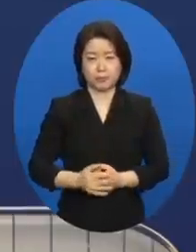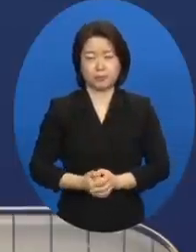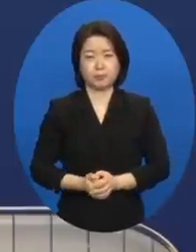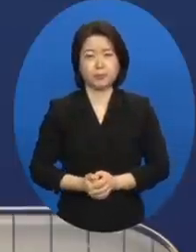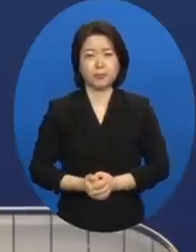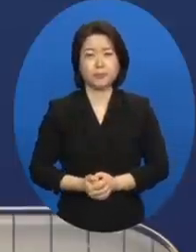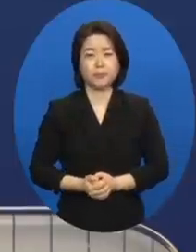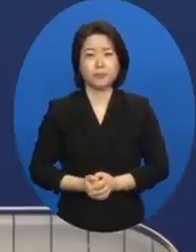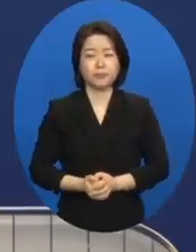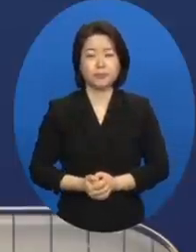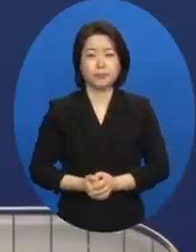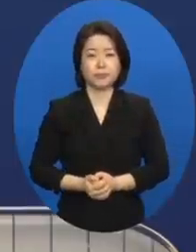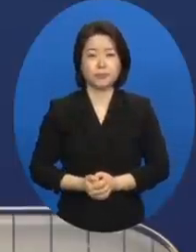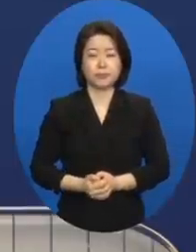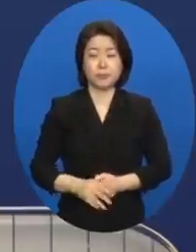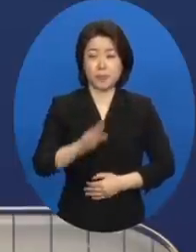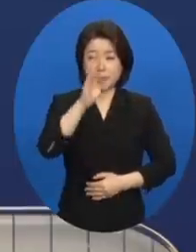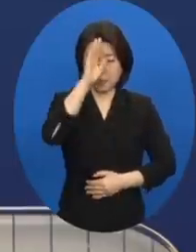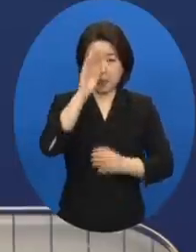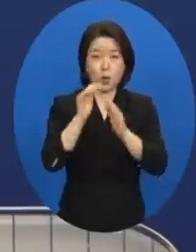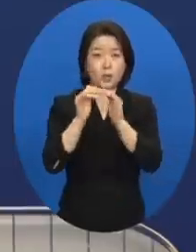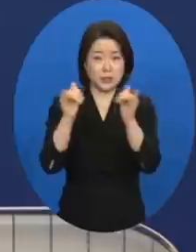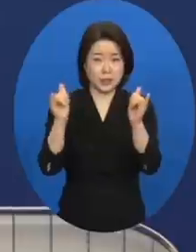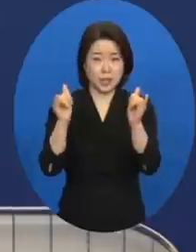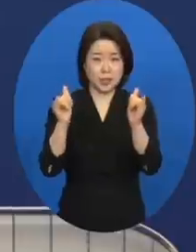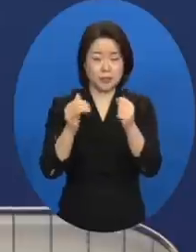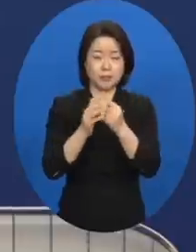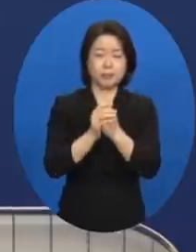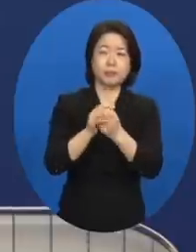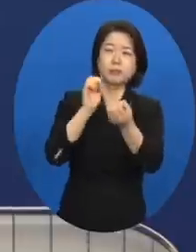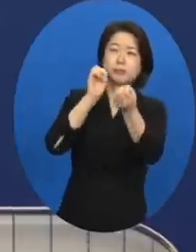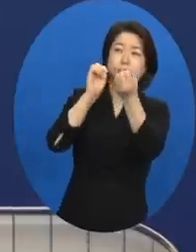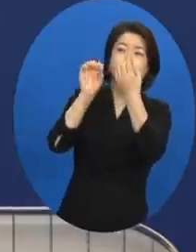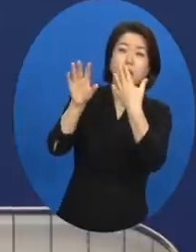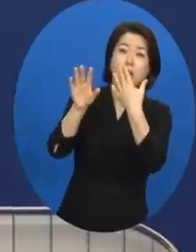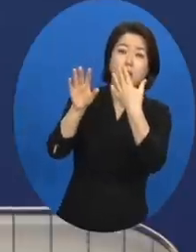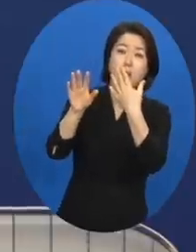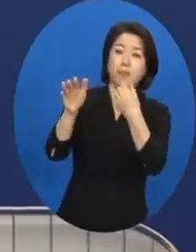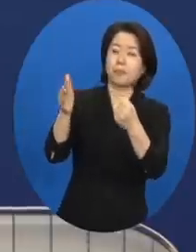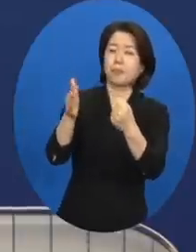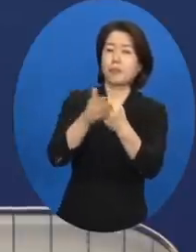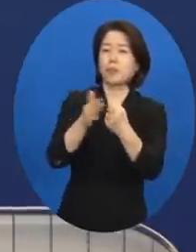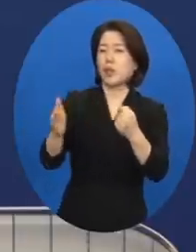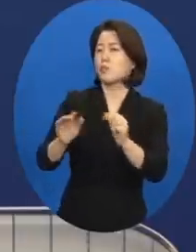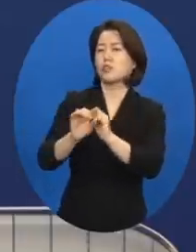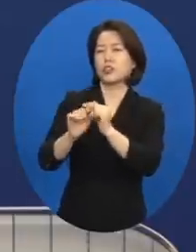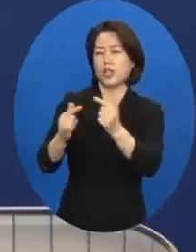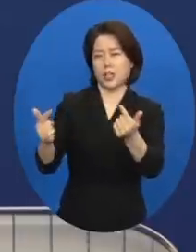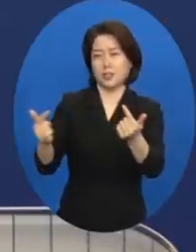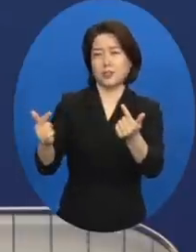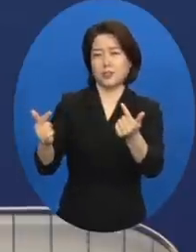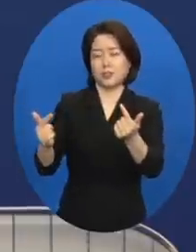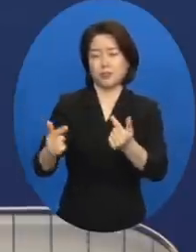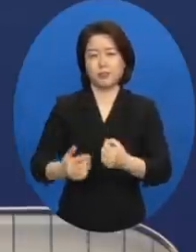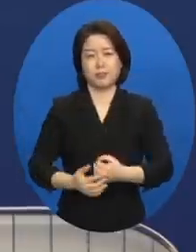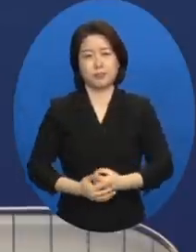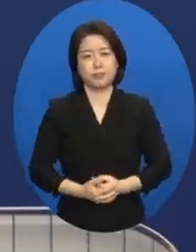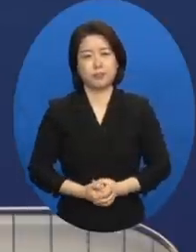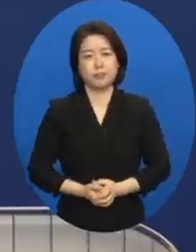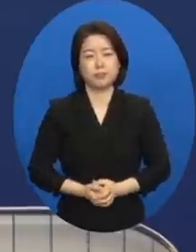그 병자의 대답 때문이 아니었어요.